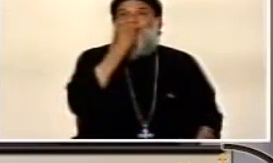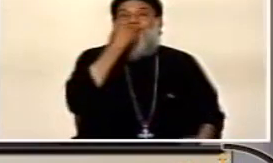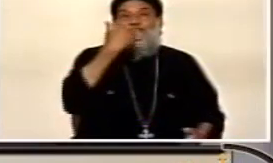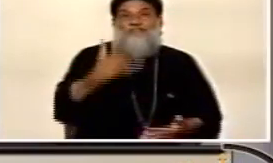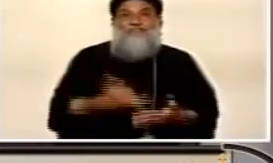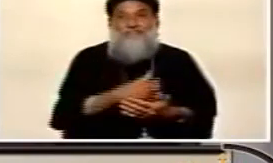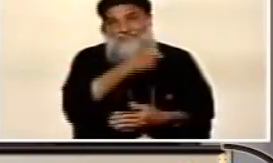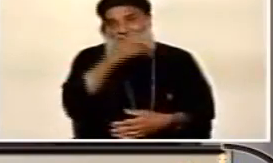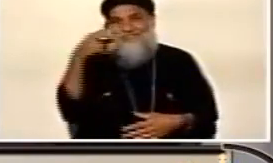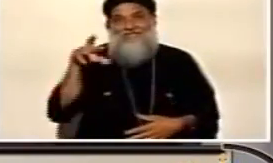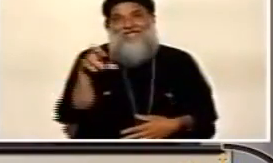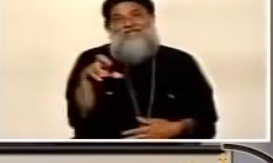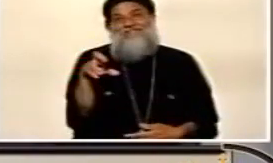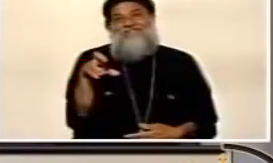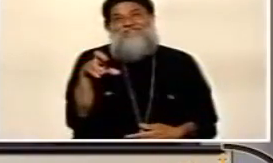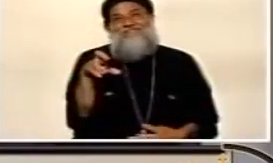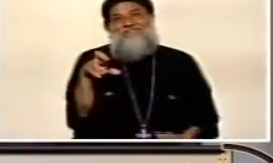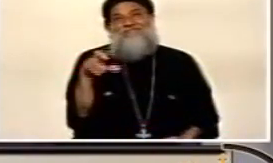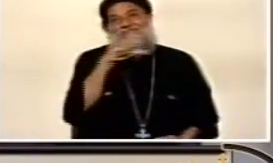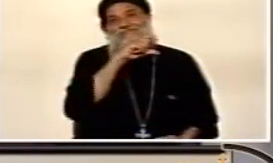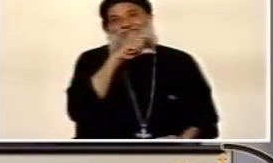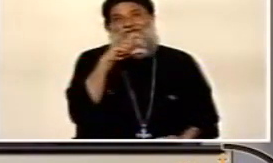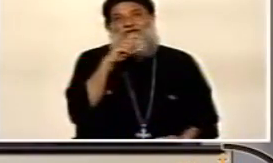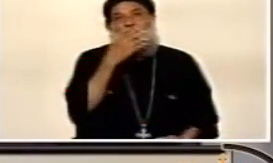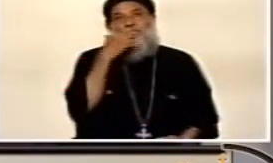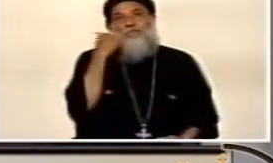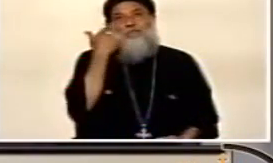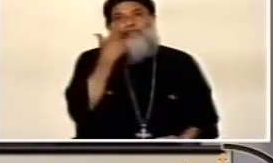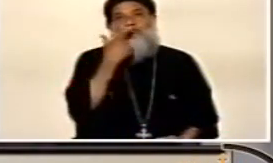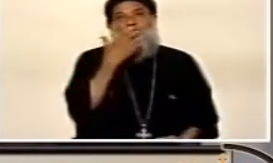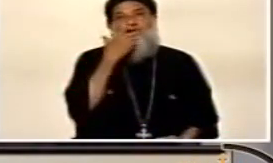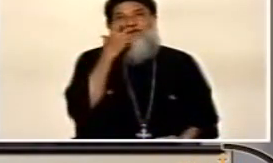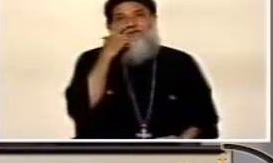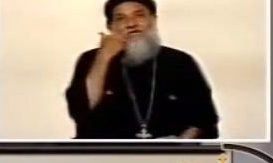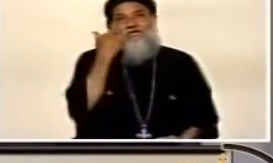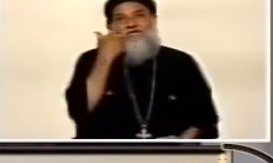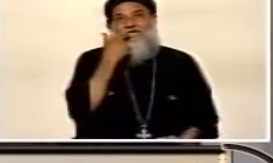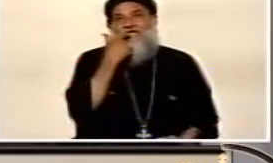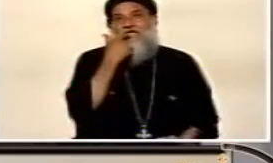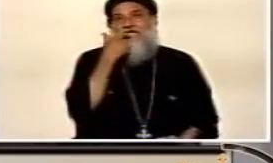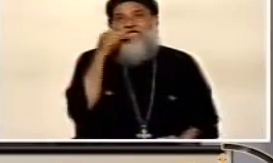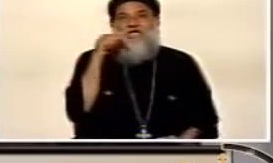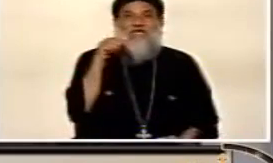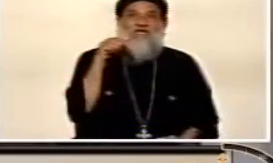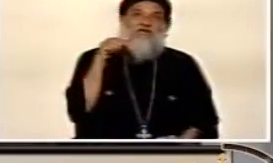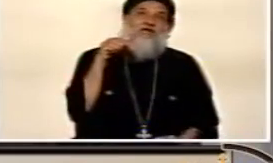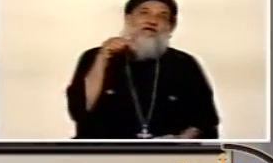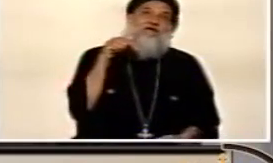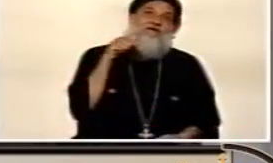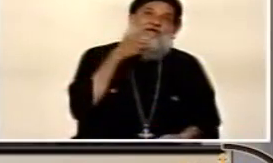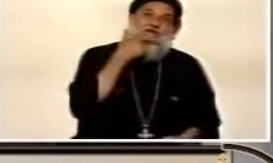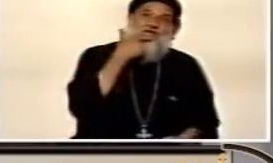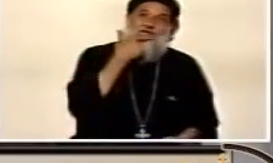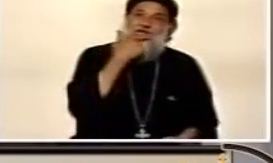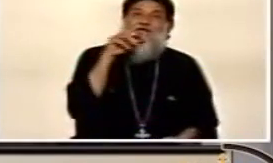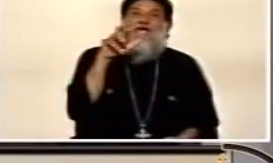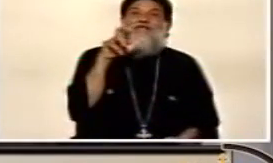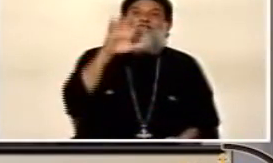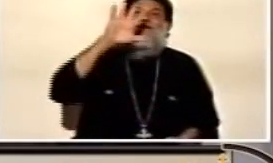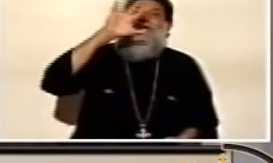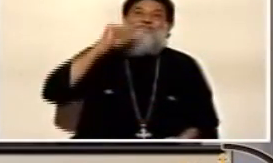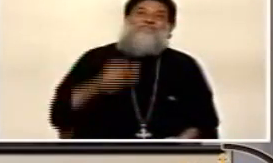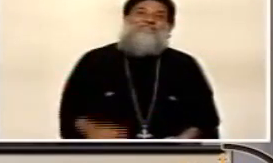بننهي الأحد الرابع من شهر بقونا، بس سيدنا السنة دي في حد خامس كمان كان في شهر